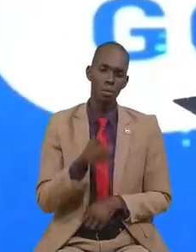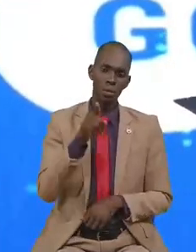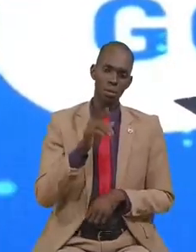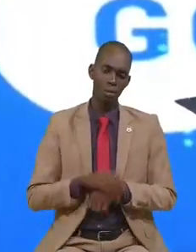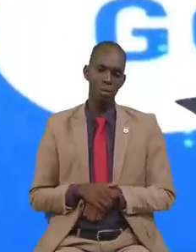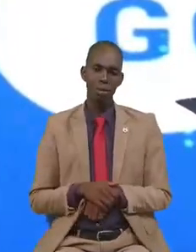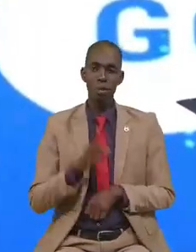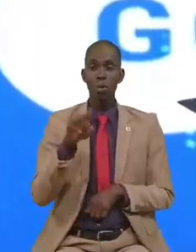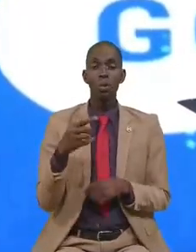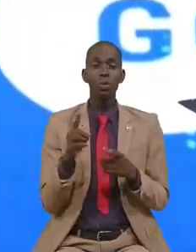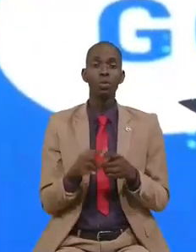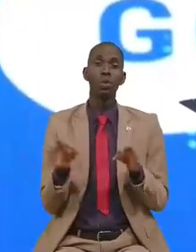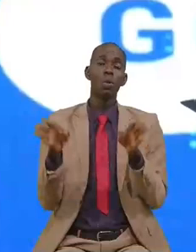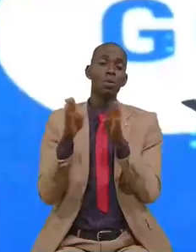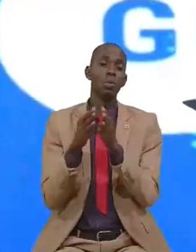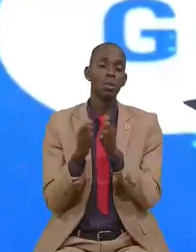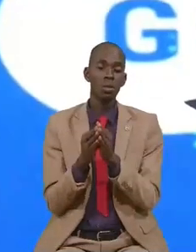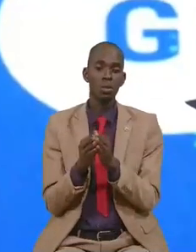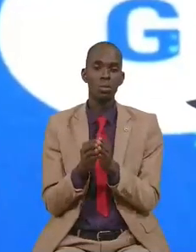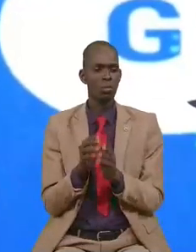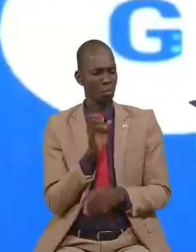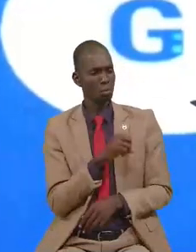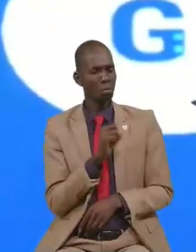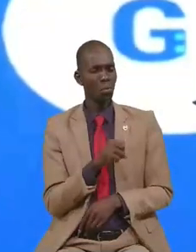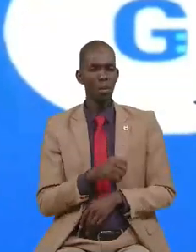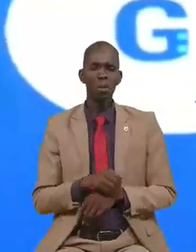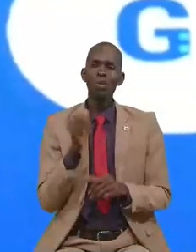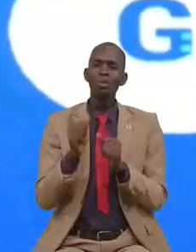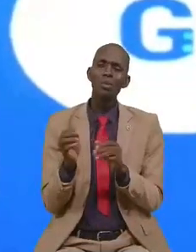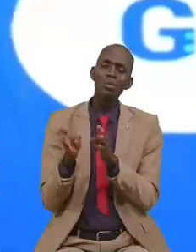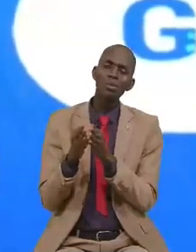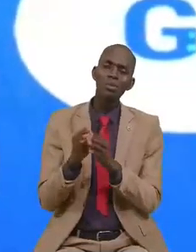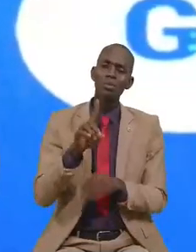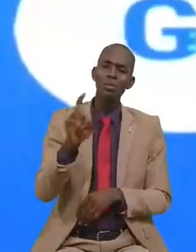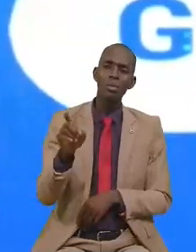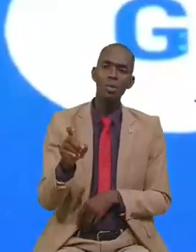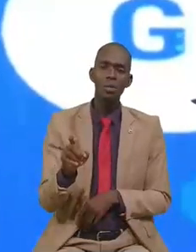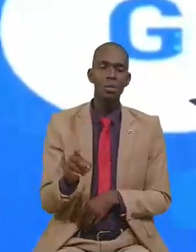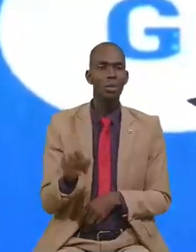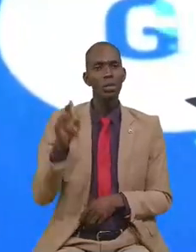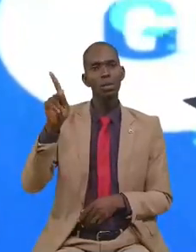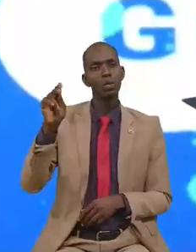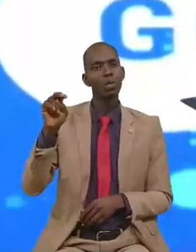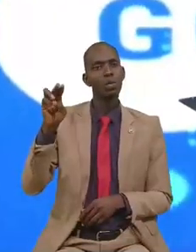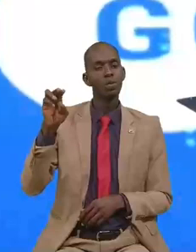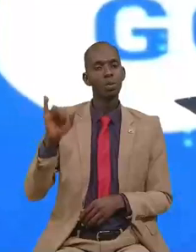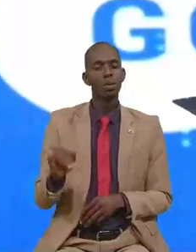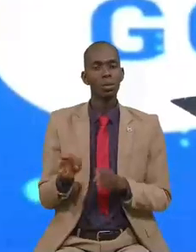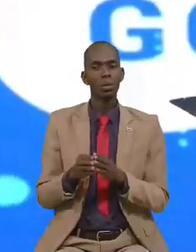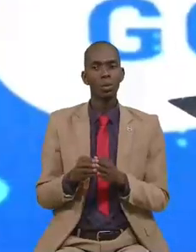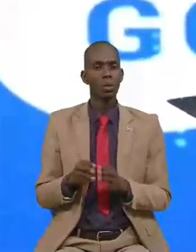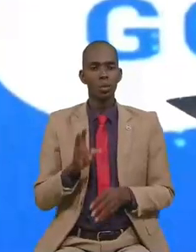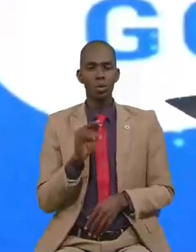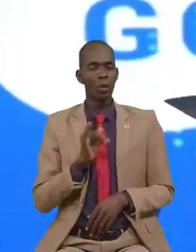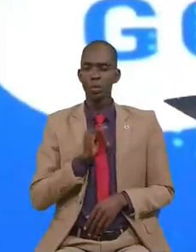tu es allé à une conférence. Oui. Quelle conférence? La conférence de Kumuyi là. Je ne suis pas allé à la conférence